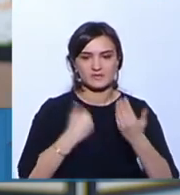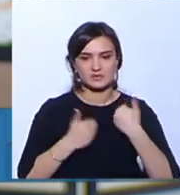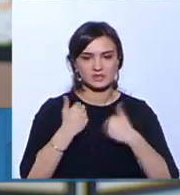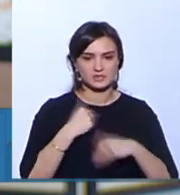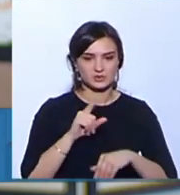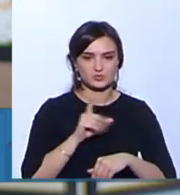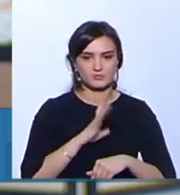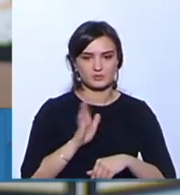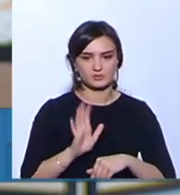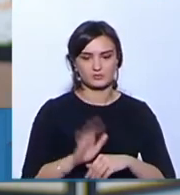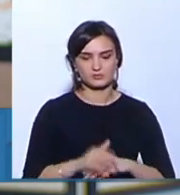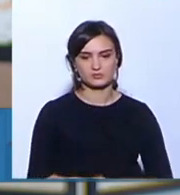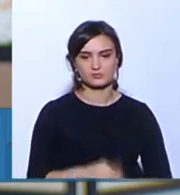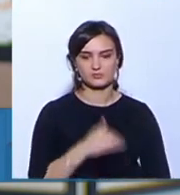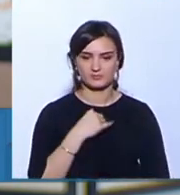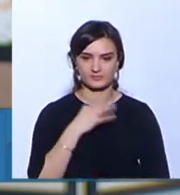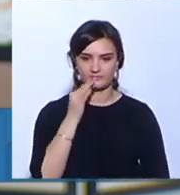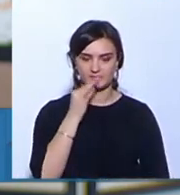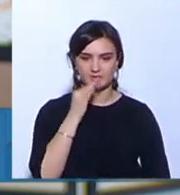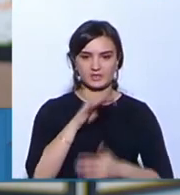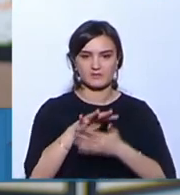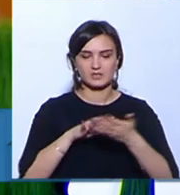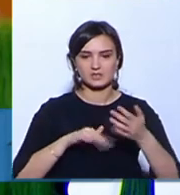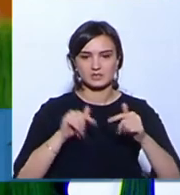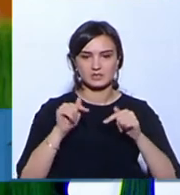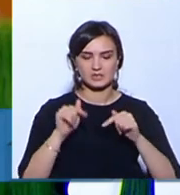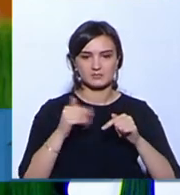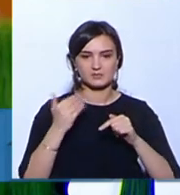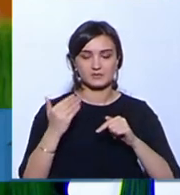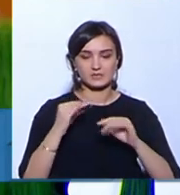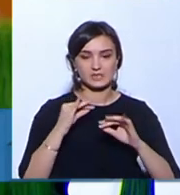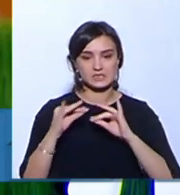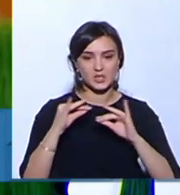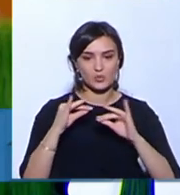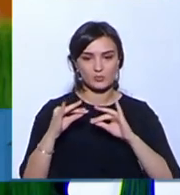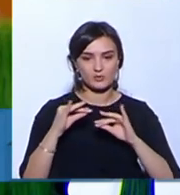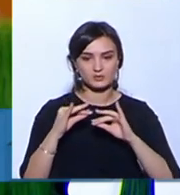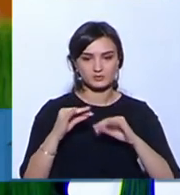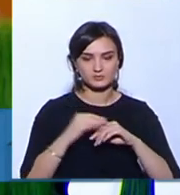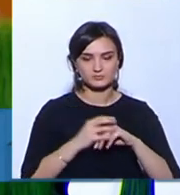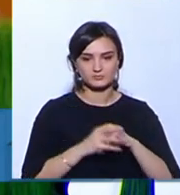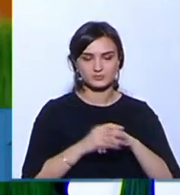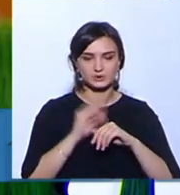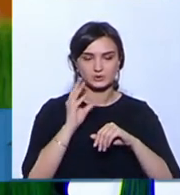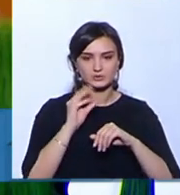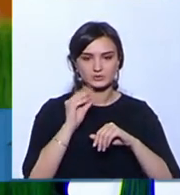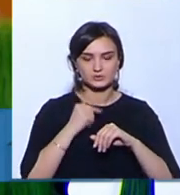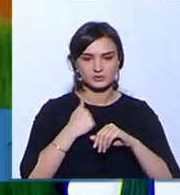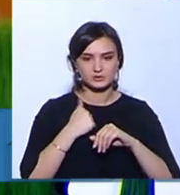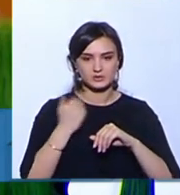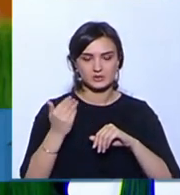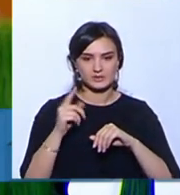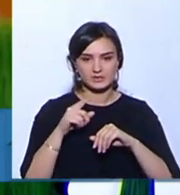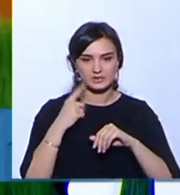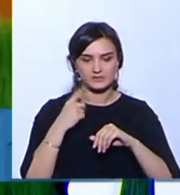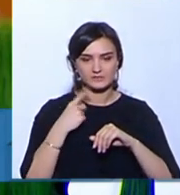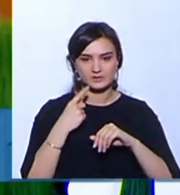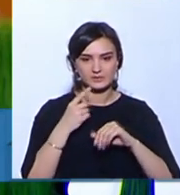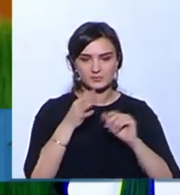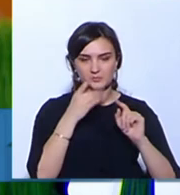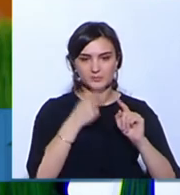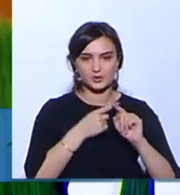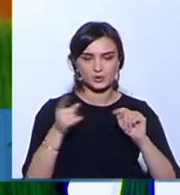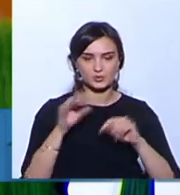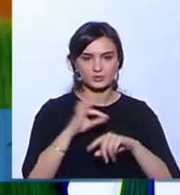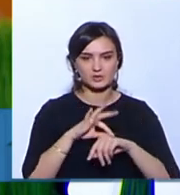ინვალიდიზაცია. მე ვიდრე გავაგრძელებ თქვენთან საუბარს, როდესაც თქვენ ახსენეთ